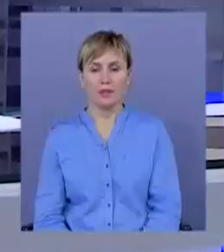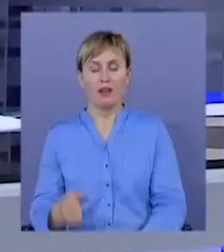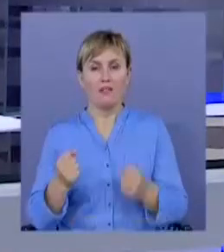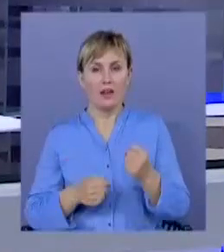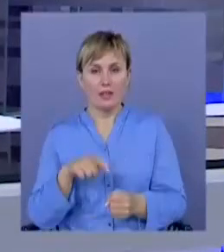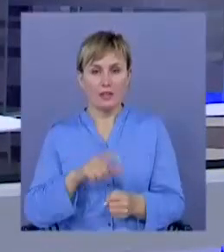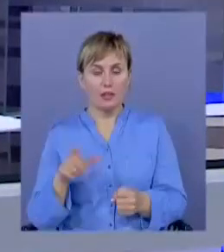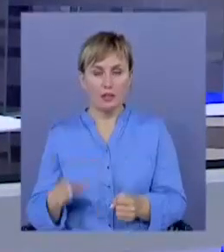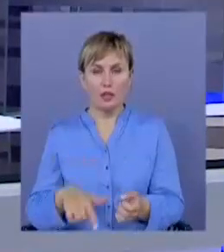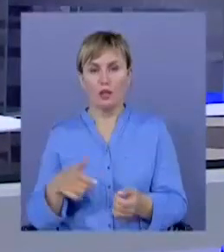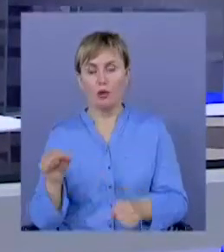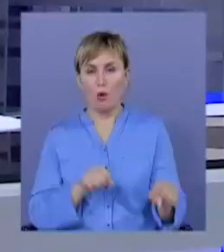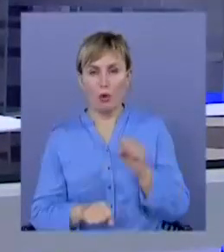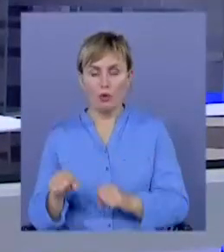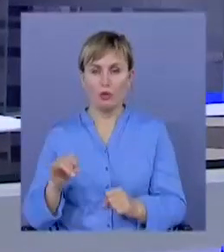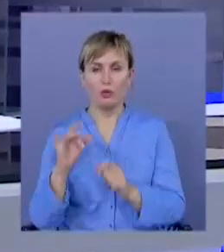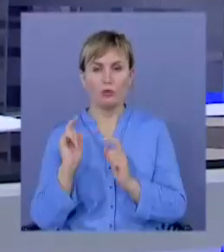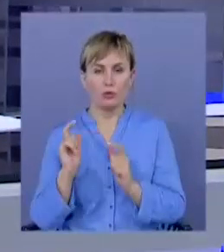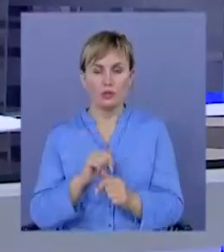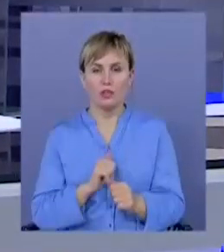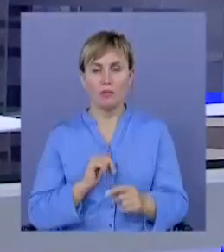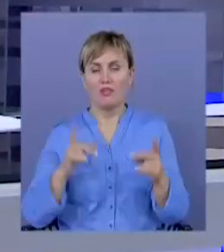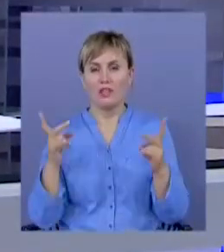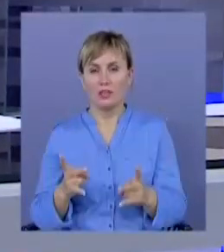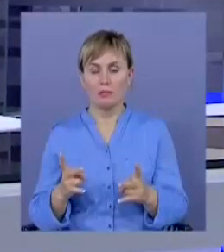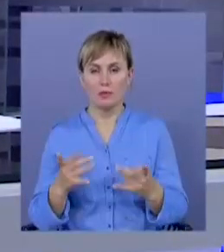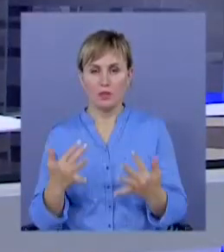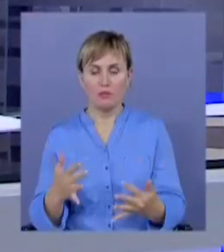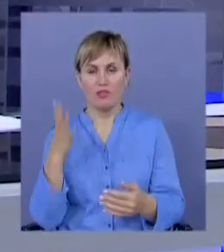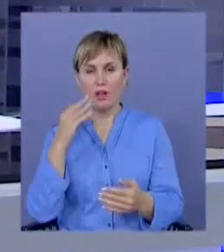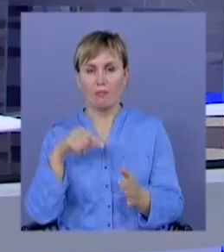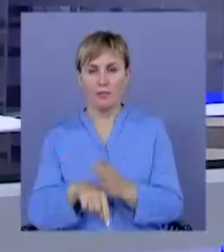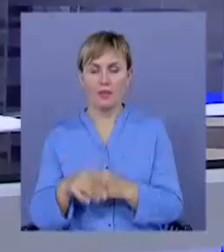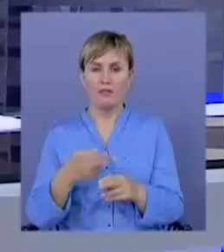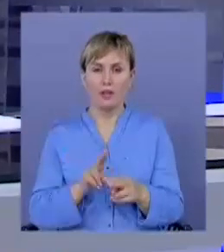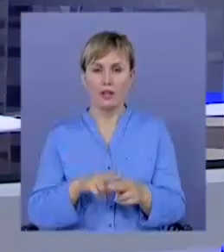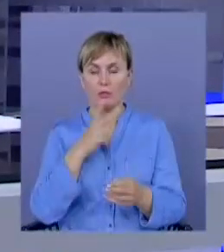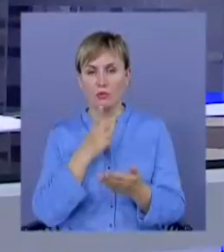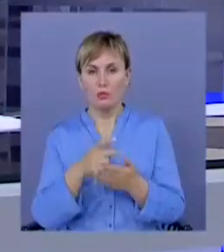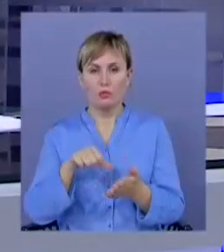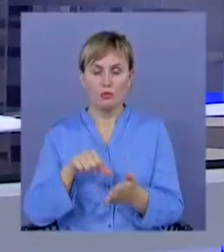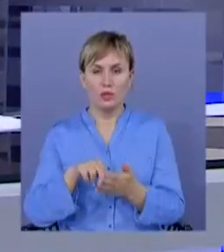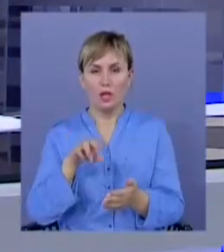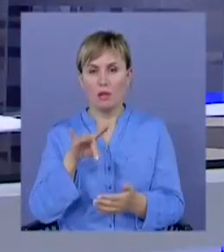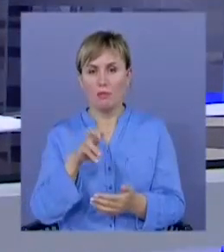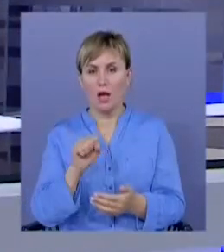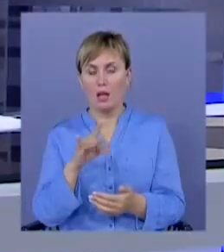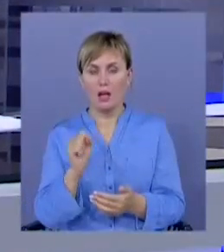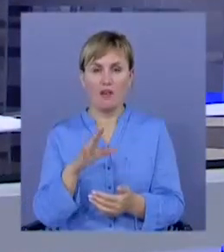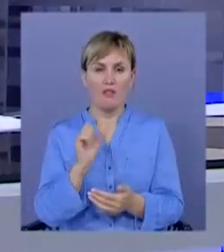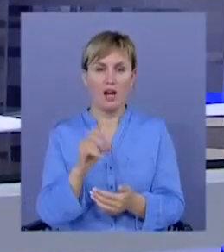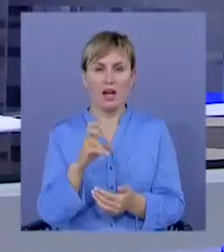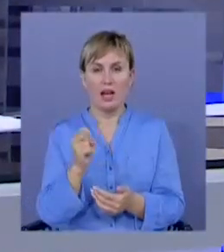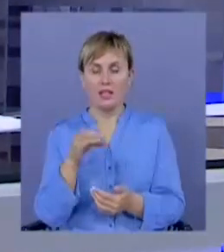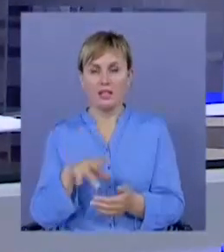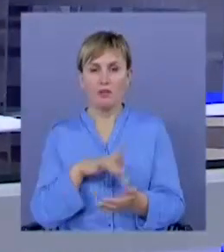Водители, менеджеры, горничные и грузчики – самые востребованные профессии в Алматы. В этом убедились участники ярмарки вакансий, которую провели в